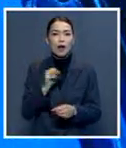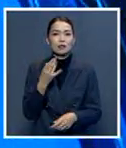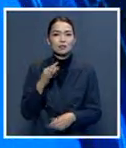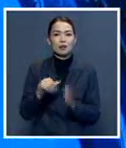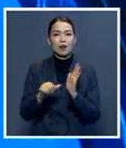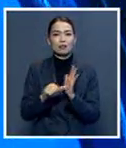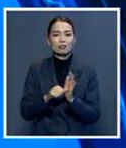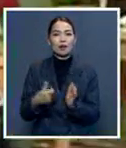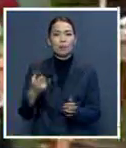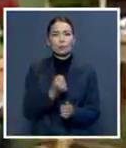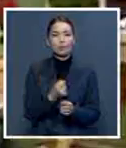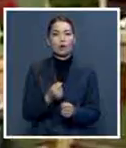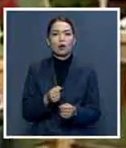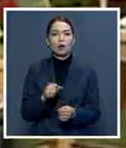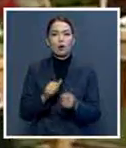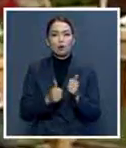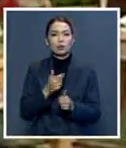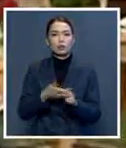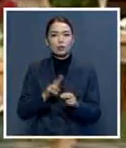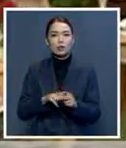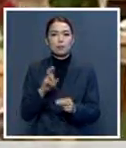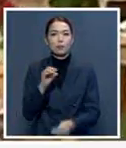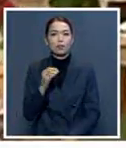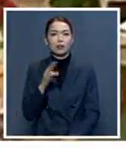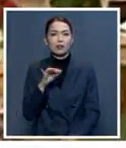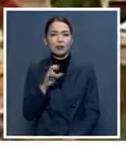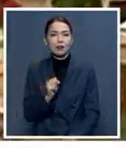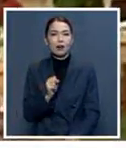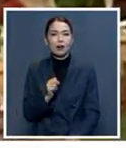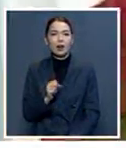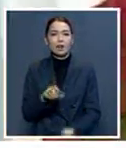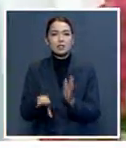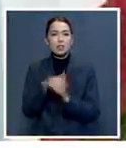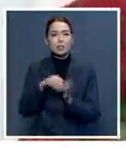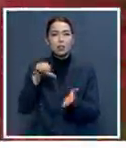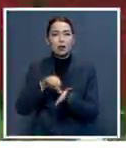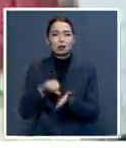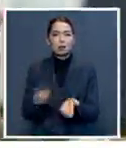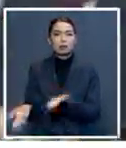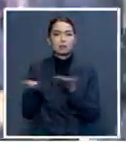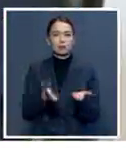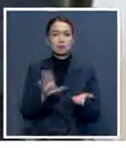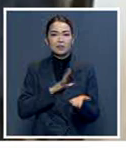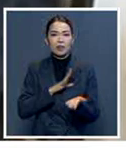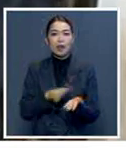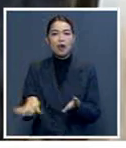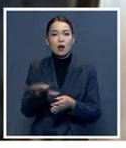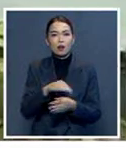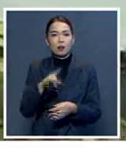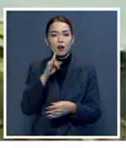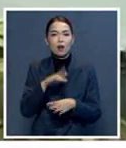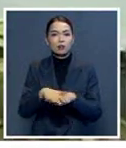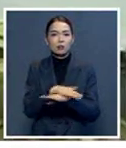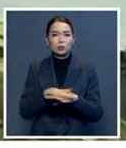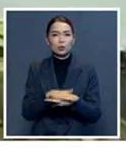аптаға ұласып отыр. Айта кетсек, Бутефлика бұған дейін 5-ші мәрте сайлауға қатысуға ниет білдірген еді. Алайда халық наразы болған соң